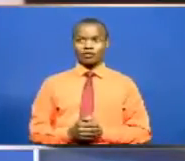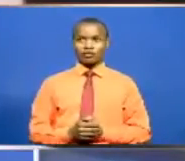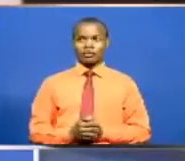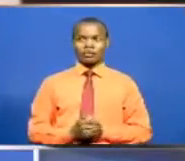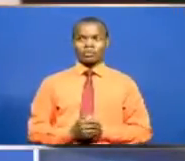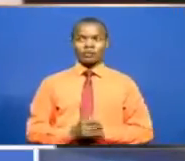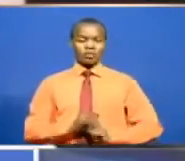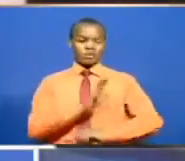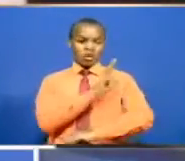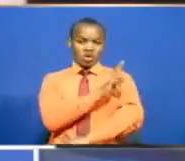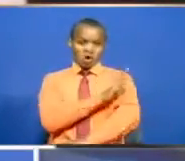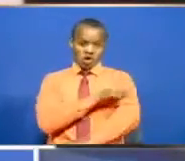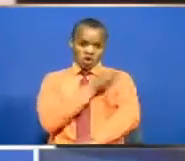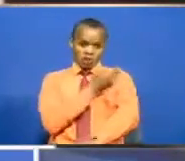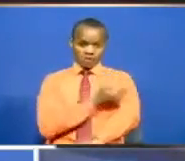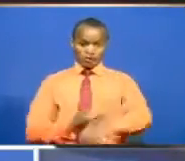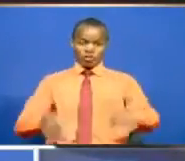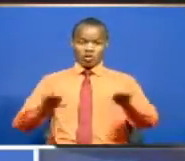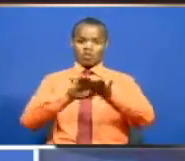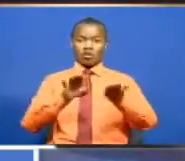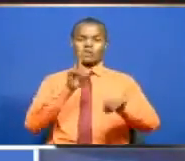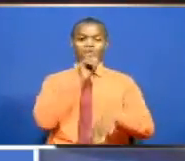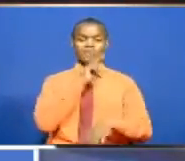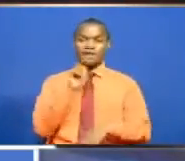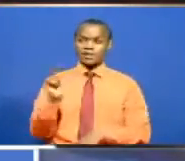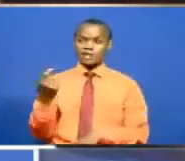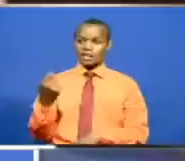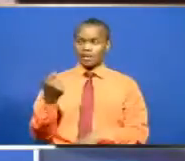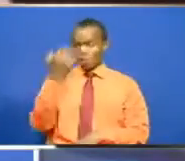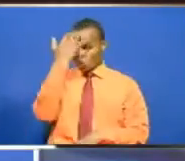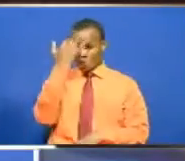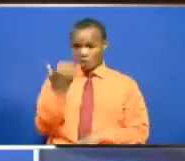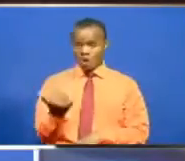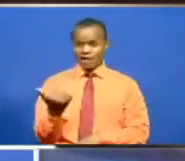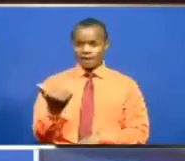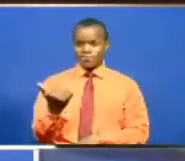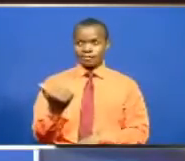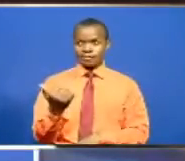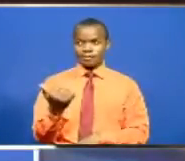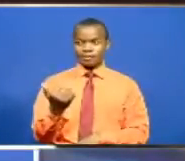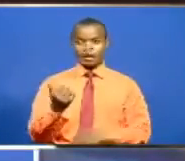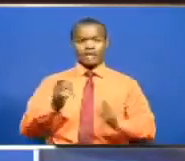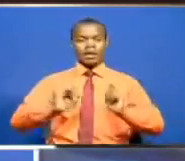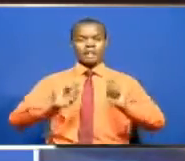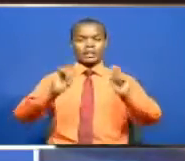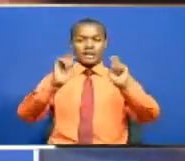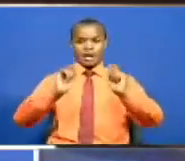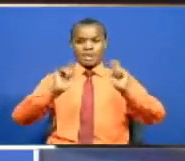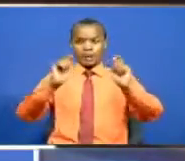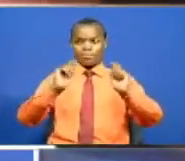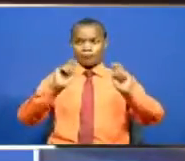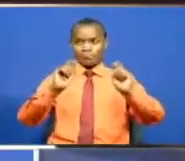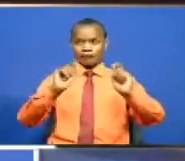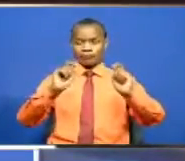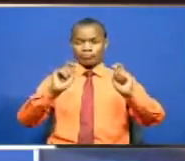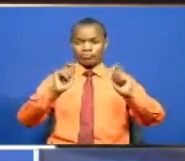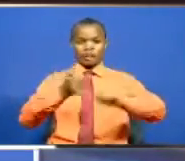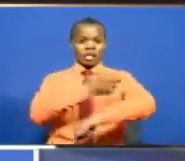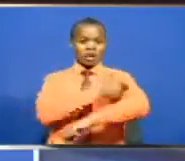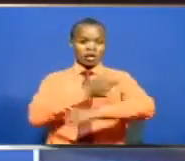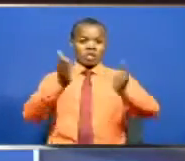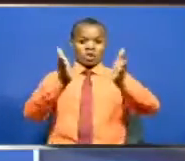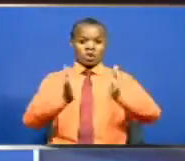mahospitali mengi katika Kenya kwa sababu ya mgomo ya madaktari